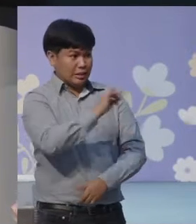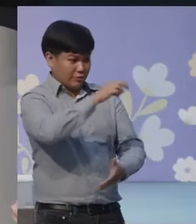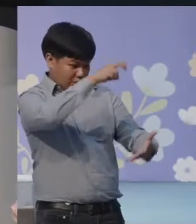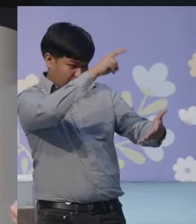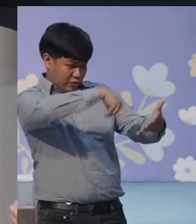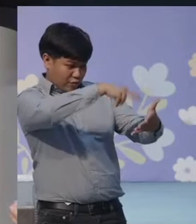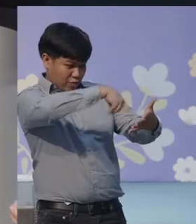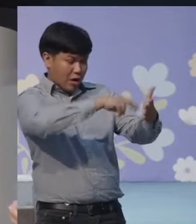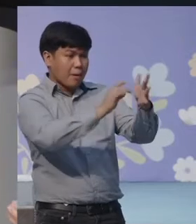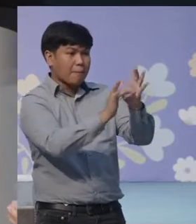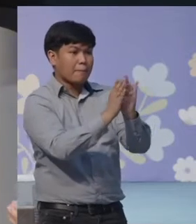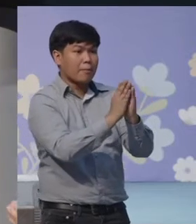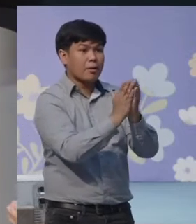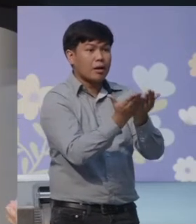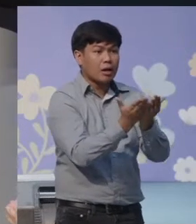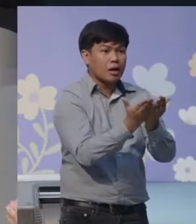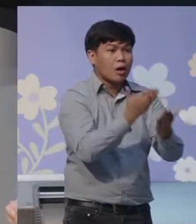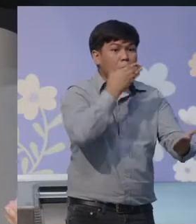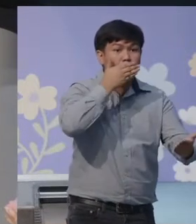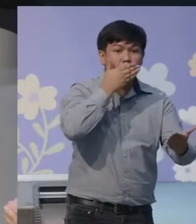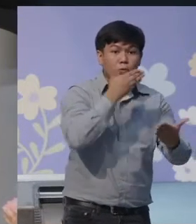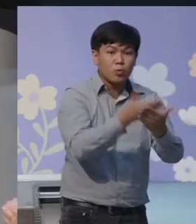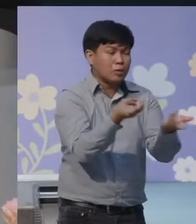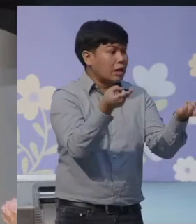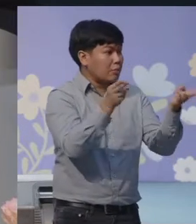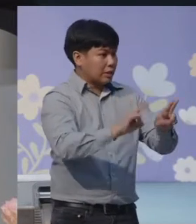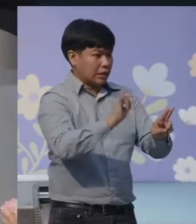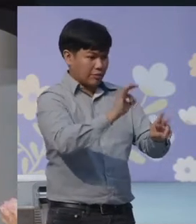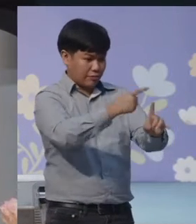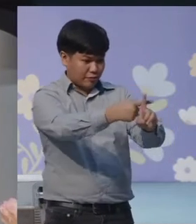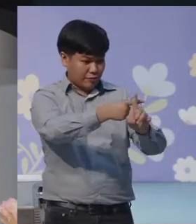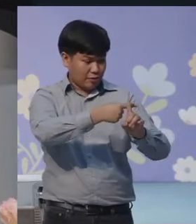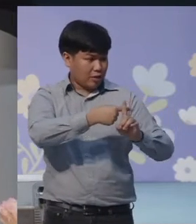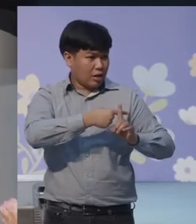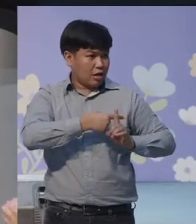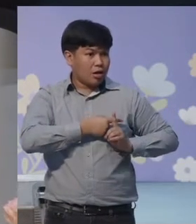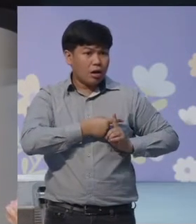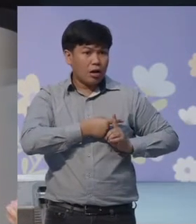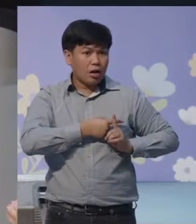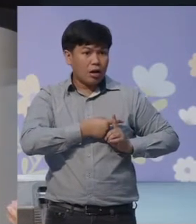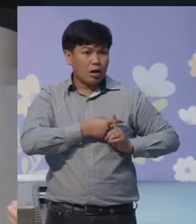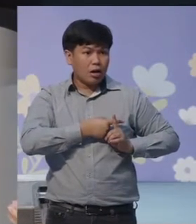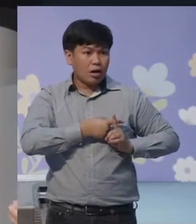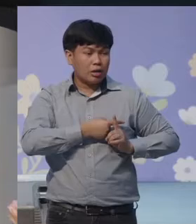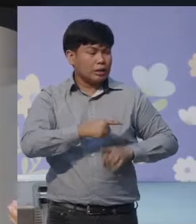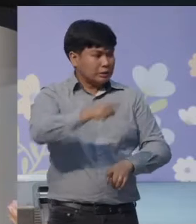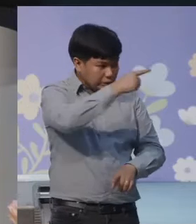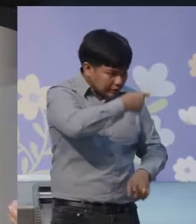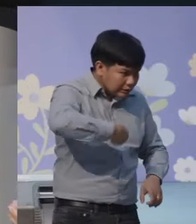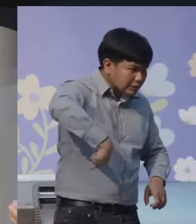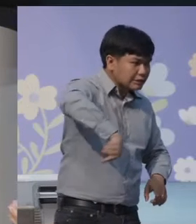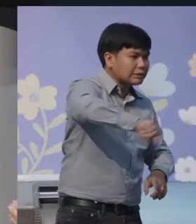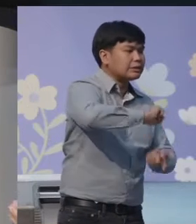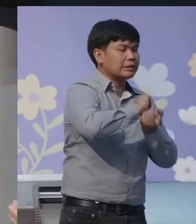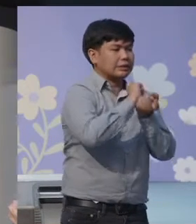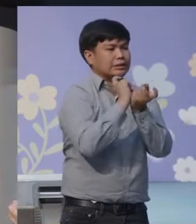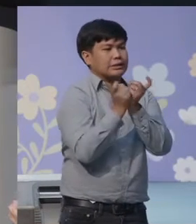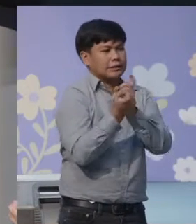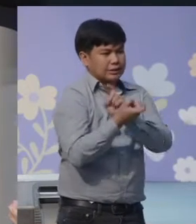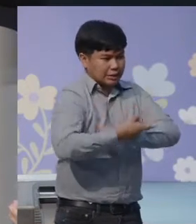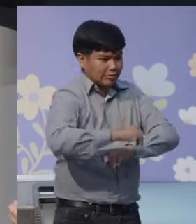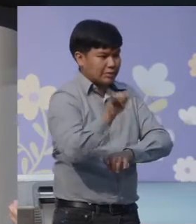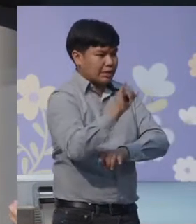Romans, ang mabuting mangyayari ay magiging kamukha tayo ni Kristo.